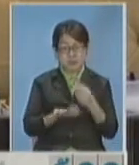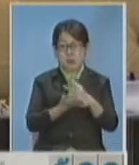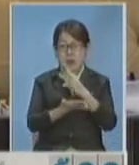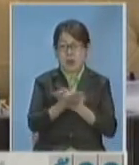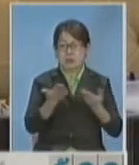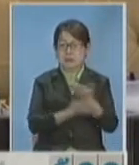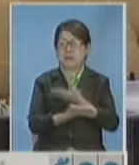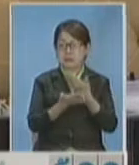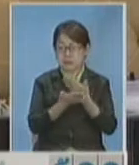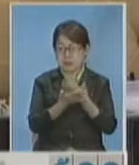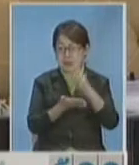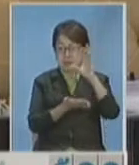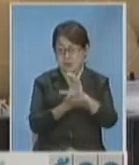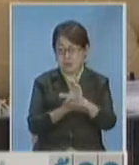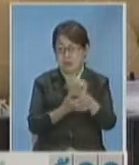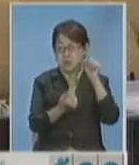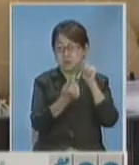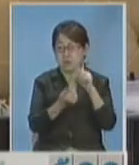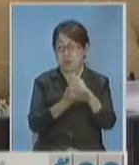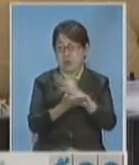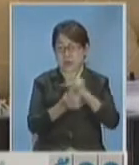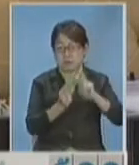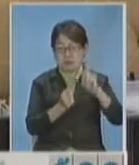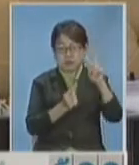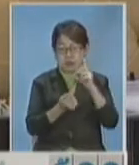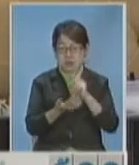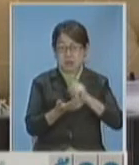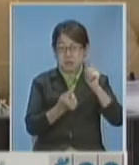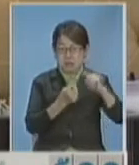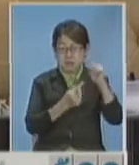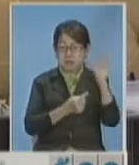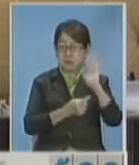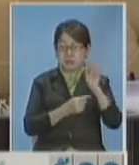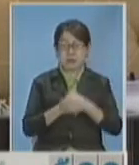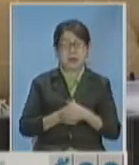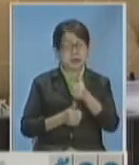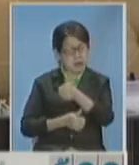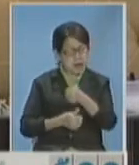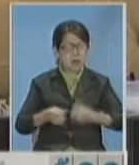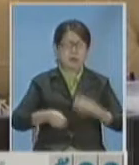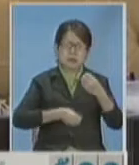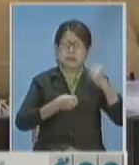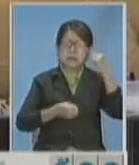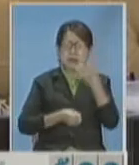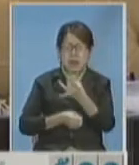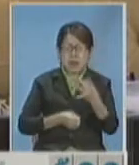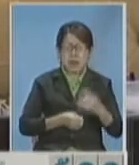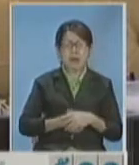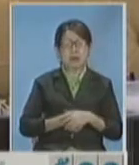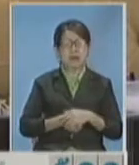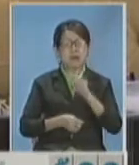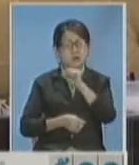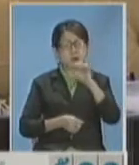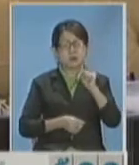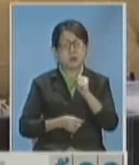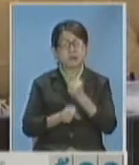มาณแล้วเป็นวาระที่สองไม่ใช่วาระที่หนึ่งท่านสามารถแสดงความคิดความเห็นในฐานะตัวแทนของประชาชน